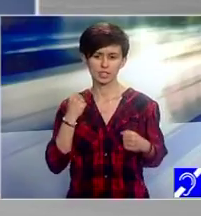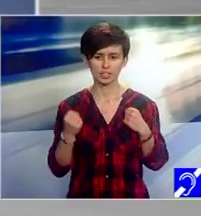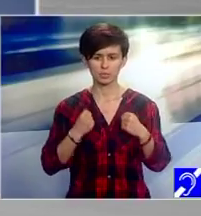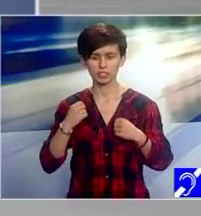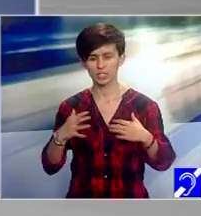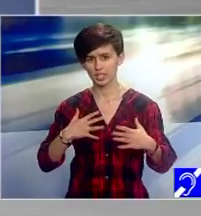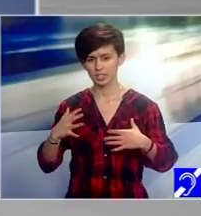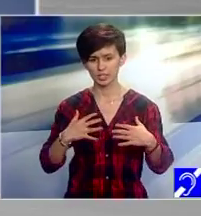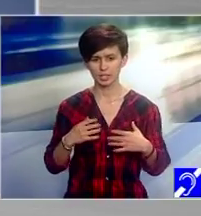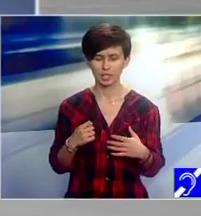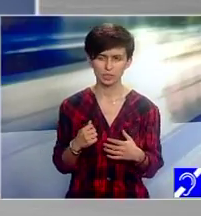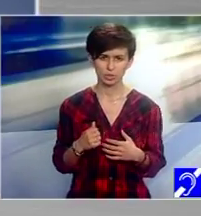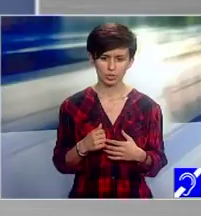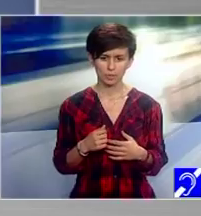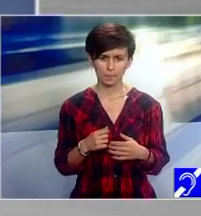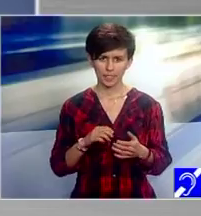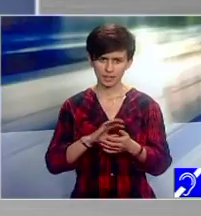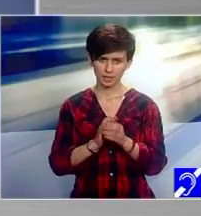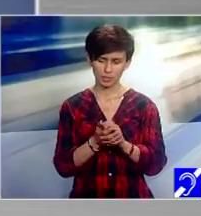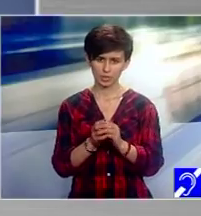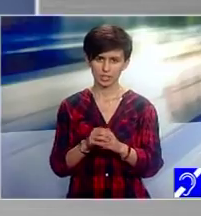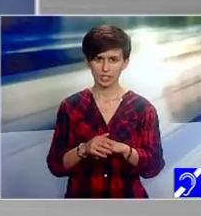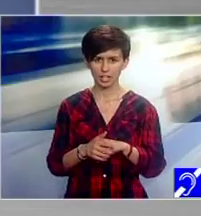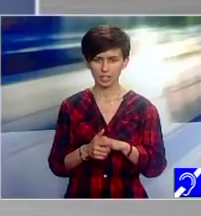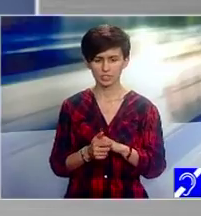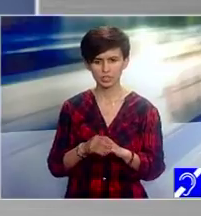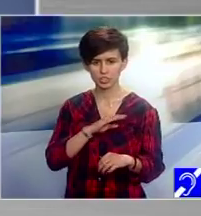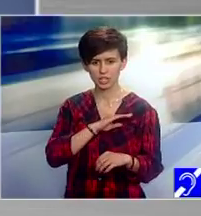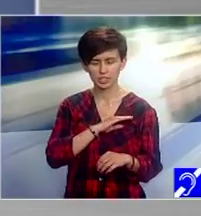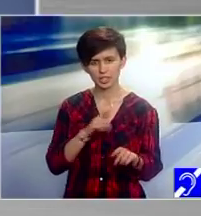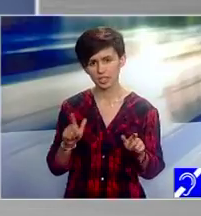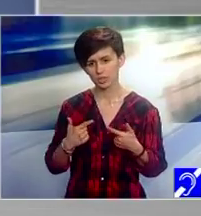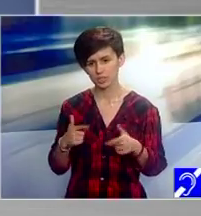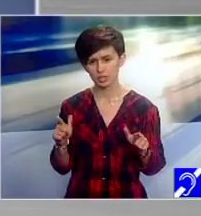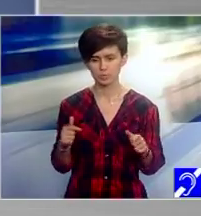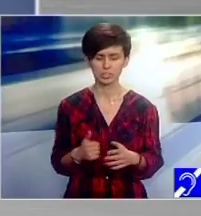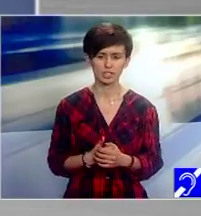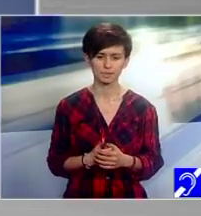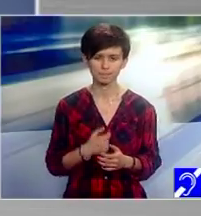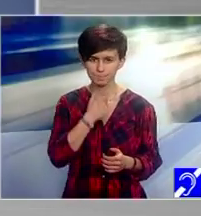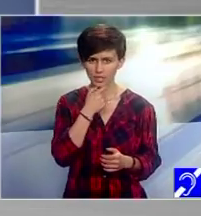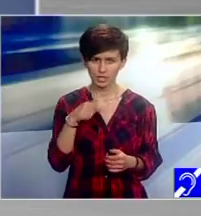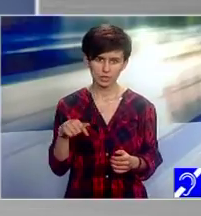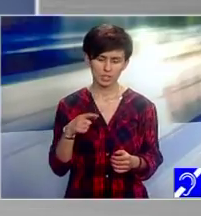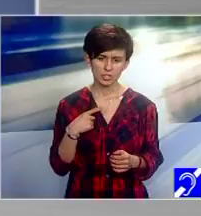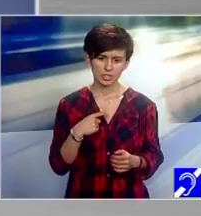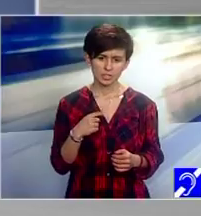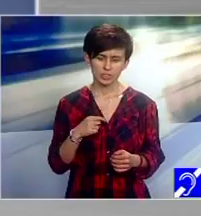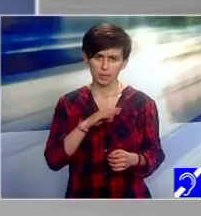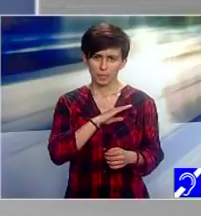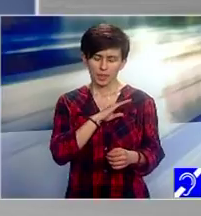teatru, storytelling, modelaj în lut și atelierul de muzică. Aș remarca anul acesta atelierul de